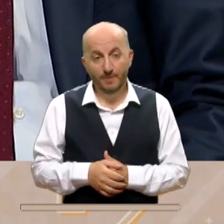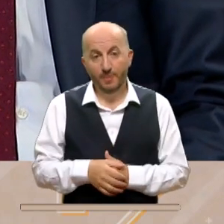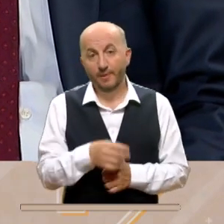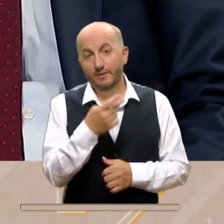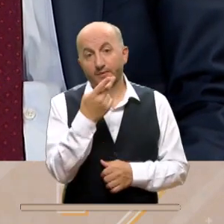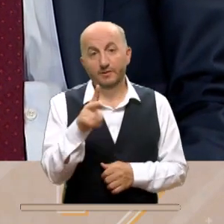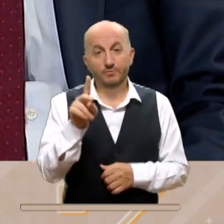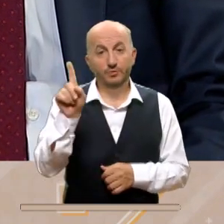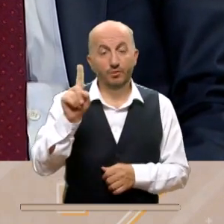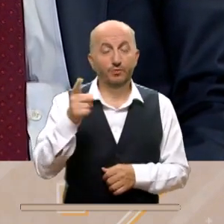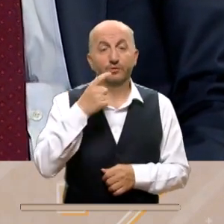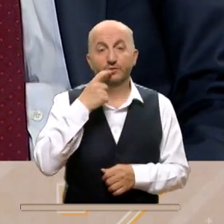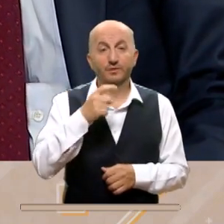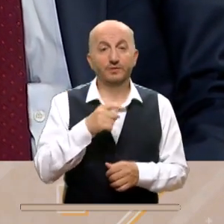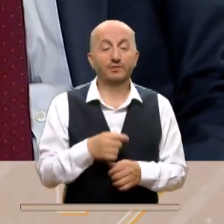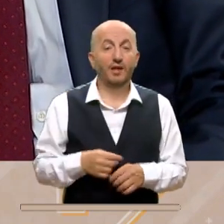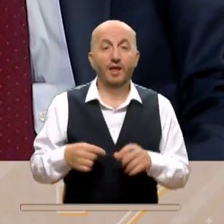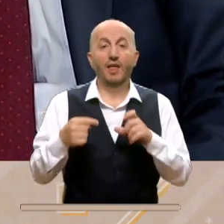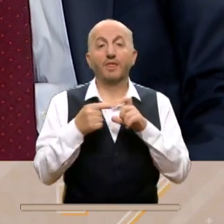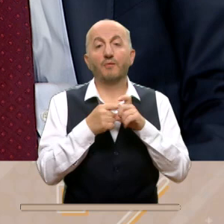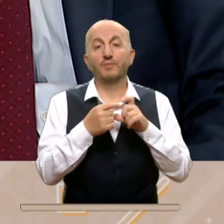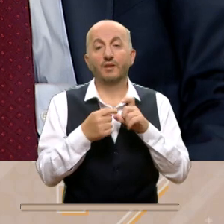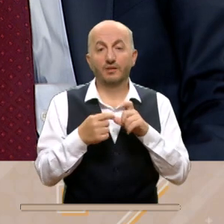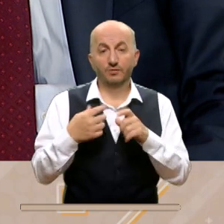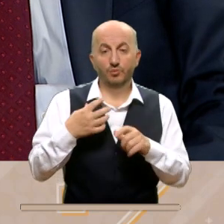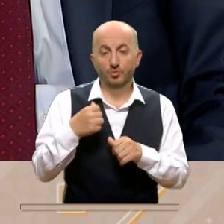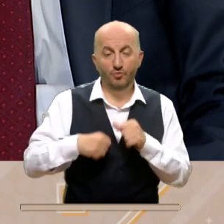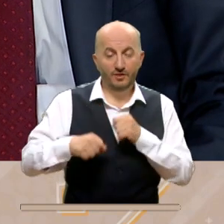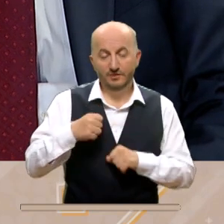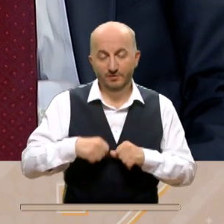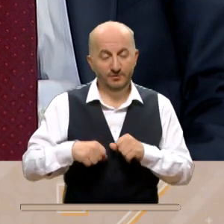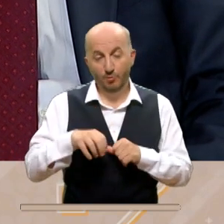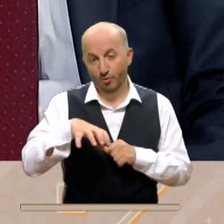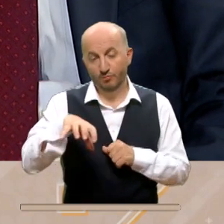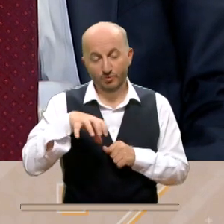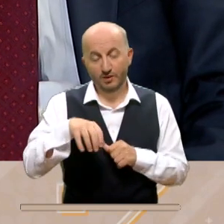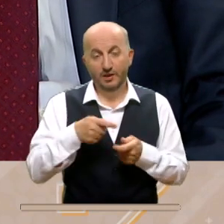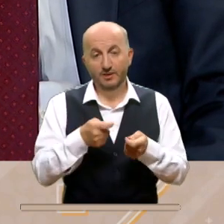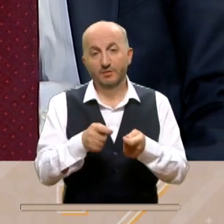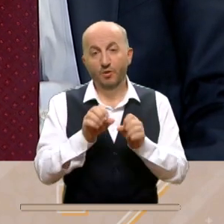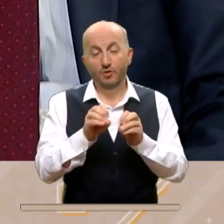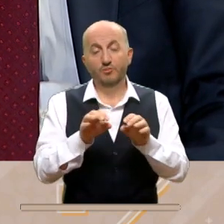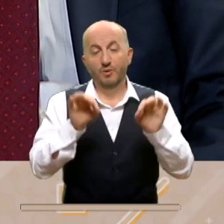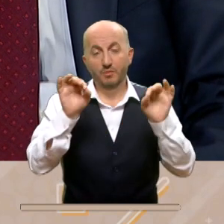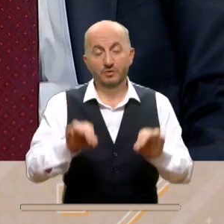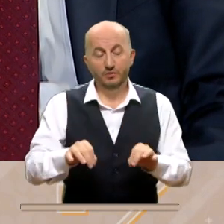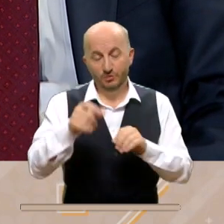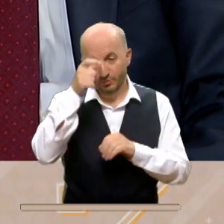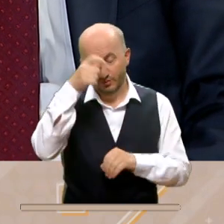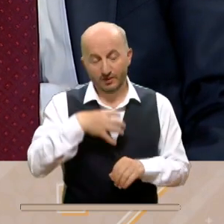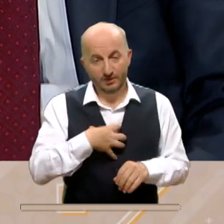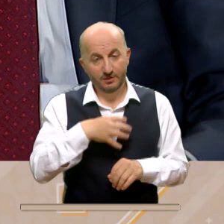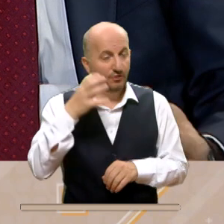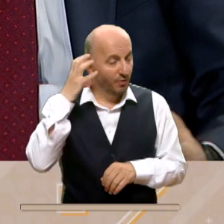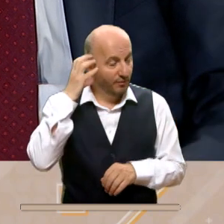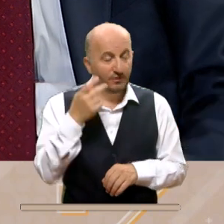2010 yılında biz Edebiyat Fakültemizle eğitim öğretim faaliyetimize başladık. Tabii Türkiye Diyanet Vakfı